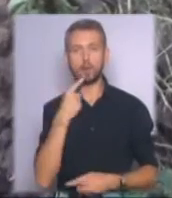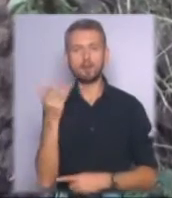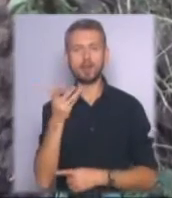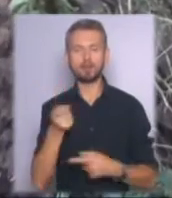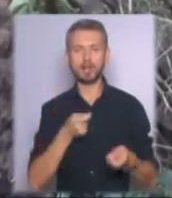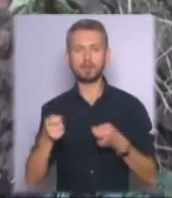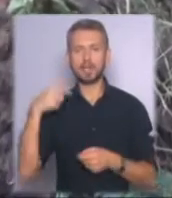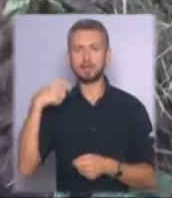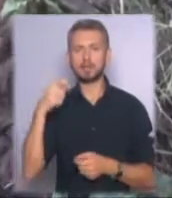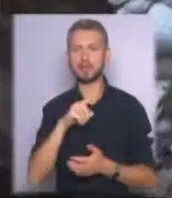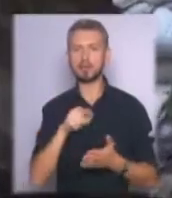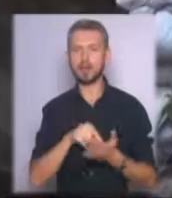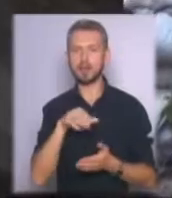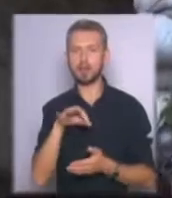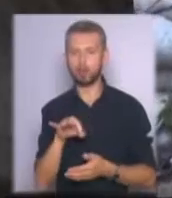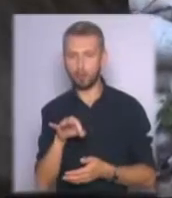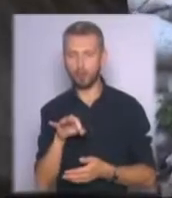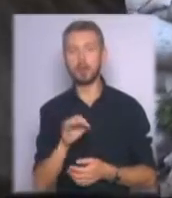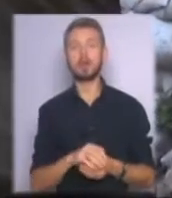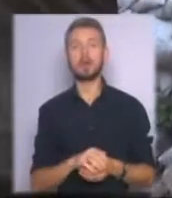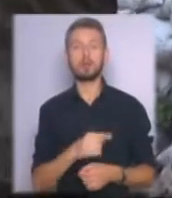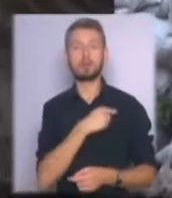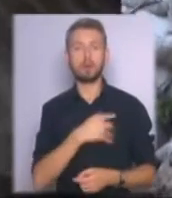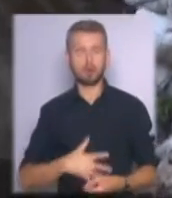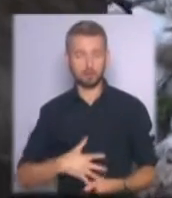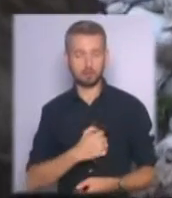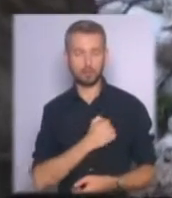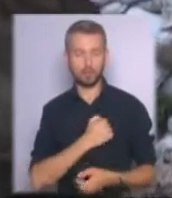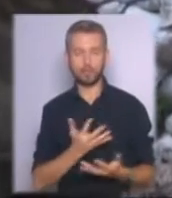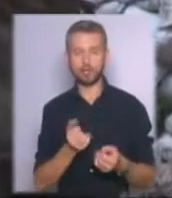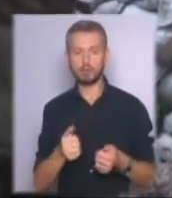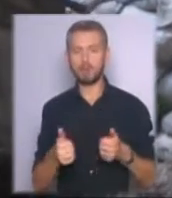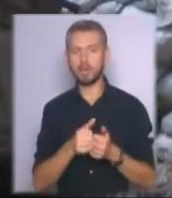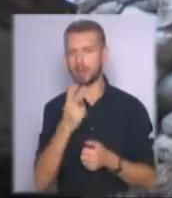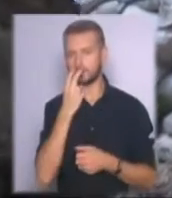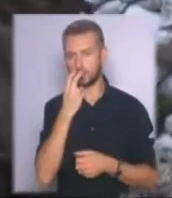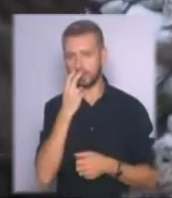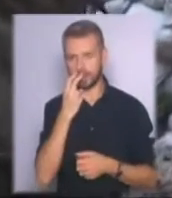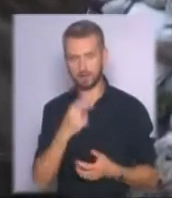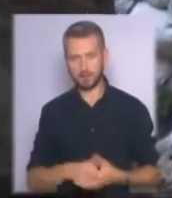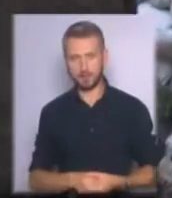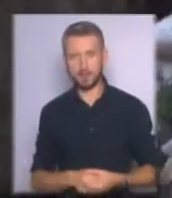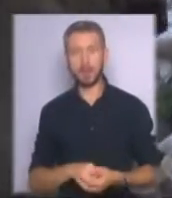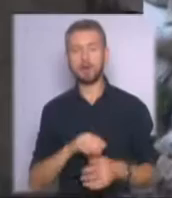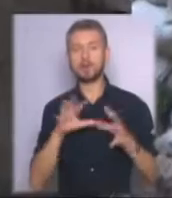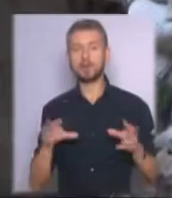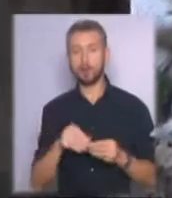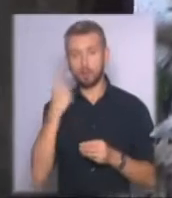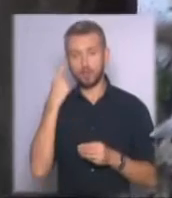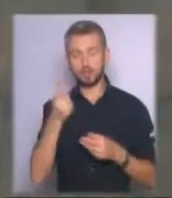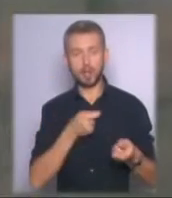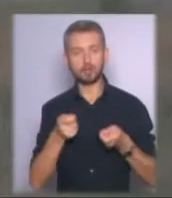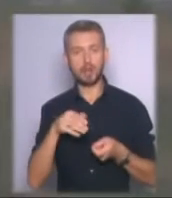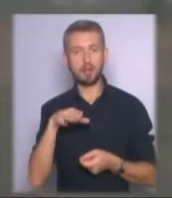адміністрації президента з питання АТО Андрій Лисенко, поранення військовий отримав в районі Світлодарського водосховища. В цілому, повідомляють у штабі АТО,